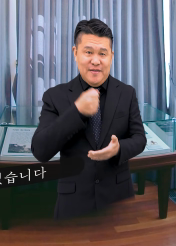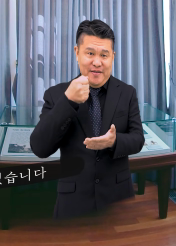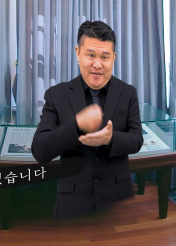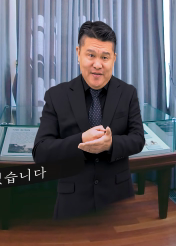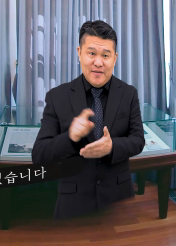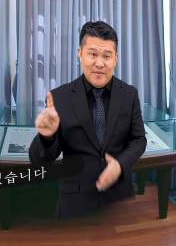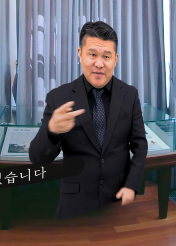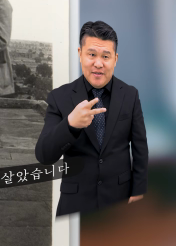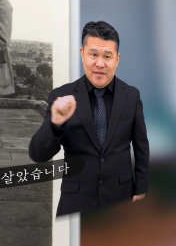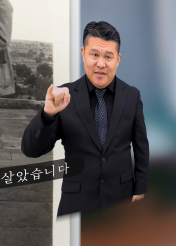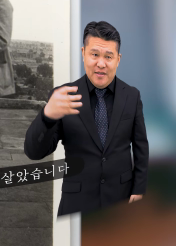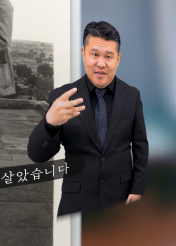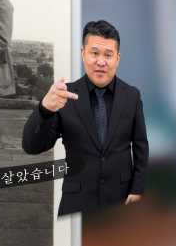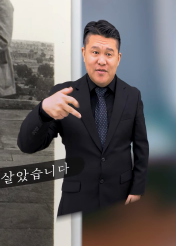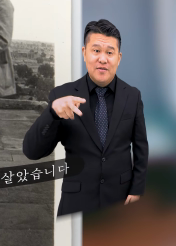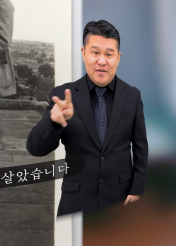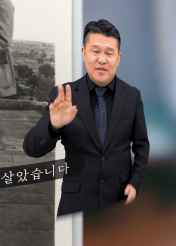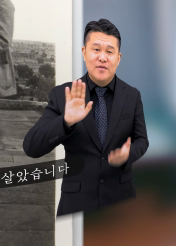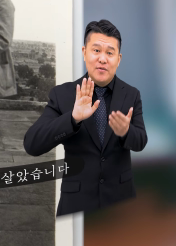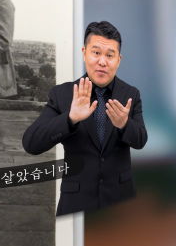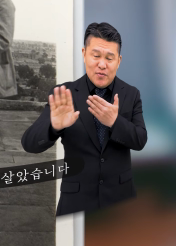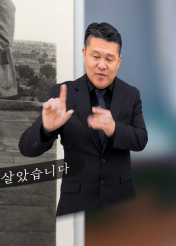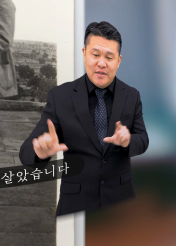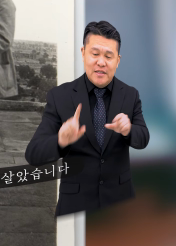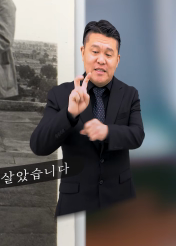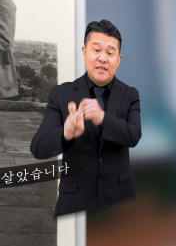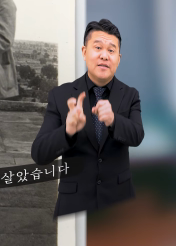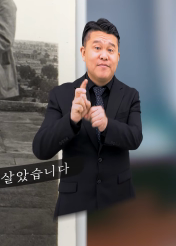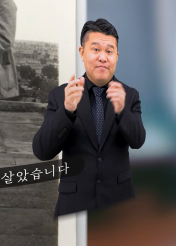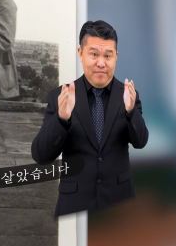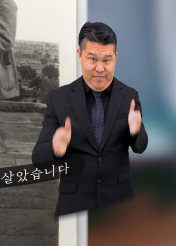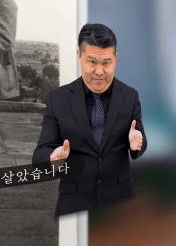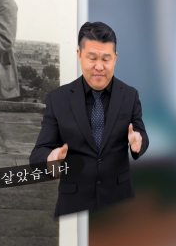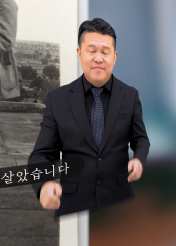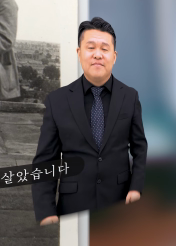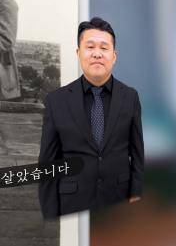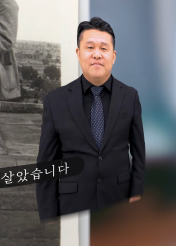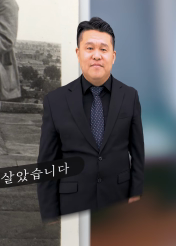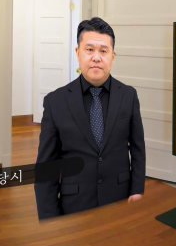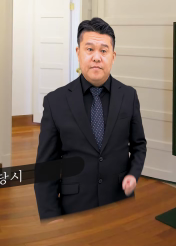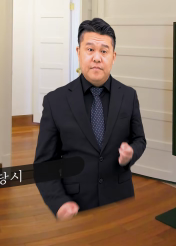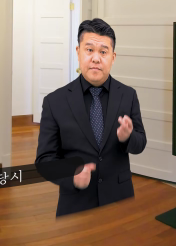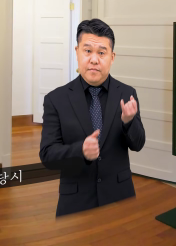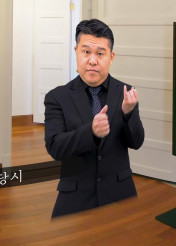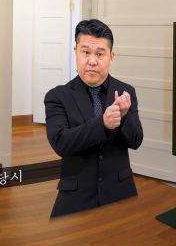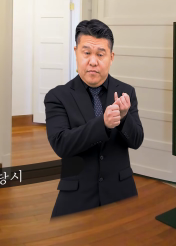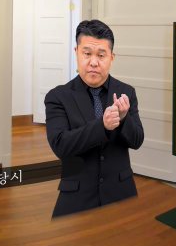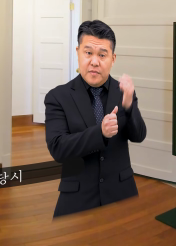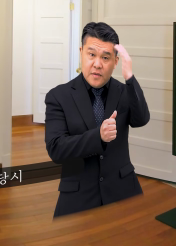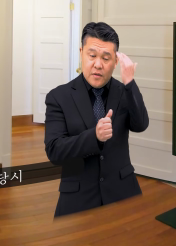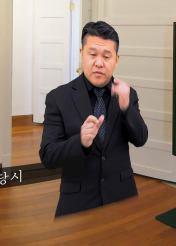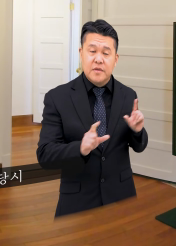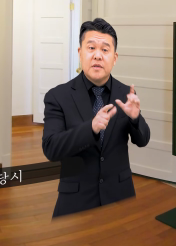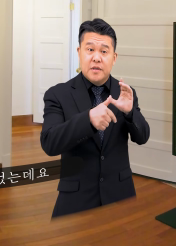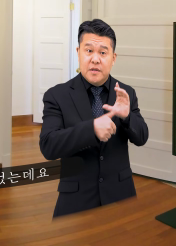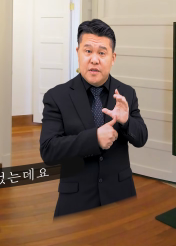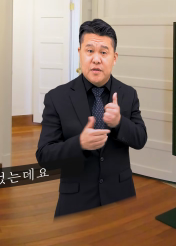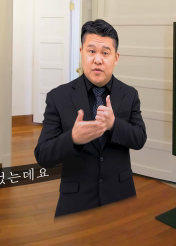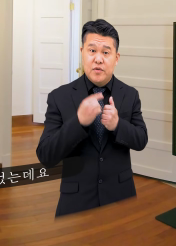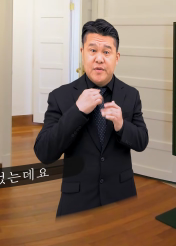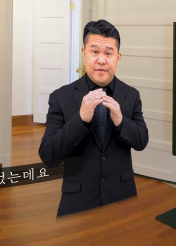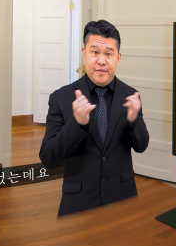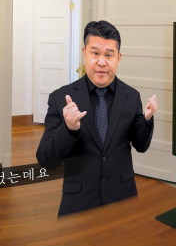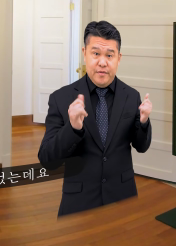이름을 붙였습니다. 그리고 나서 이후 20여 년간 이곳에 살았습니다. 테일러 부부가 한국에 살던 당시